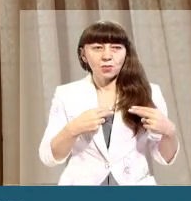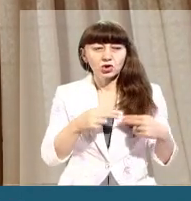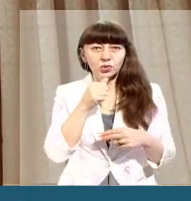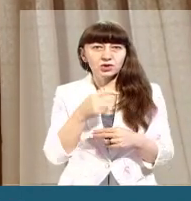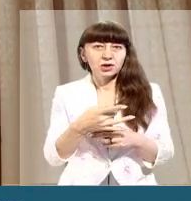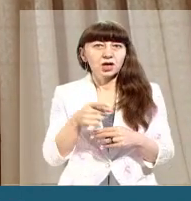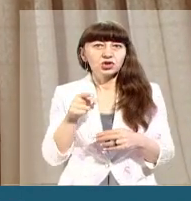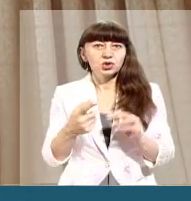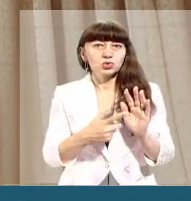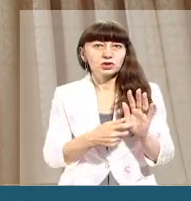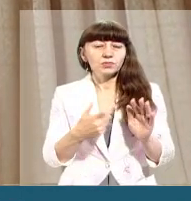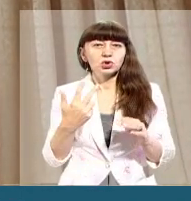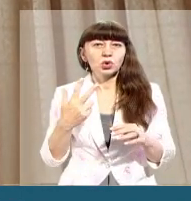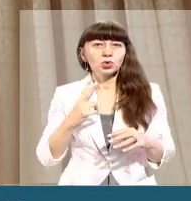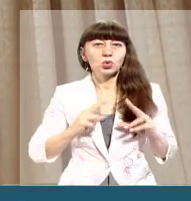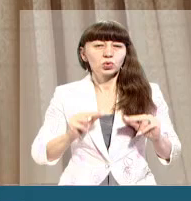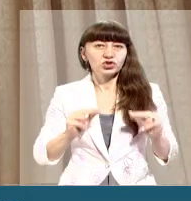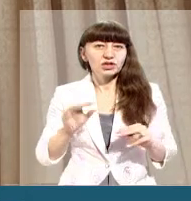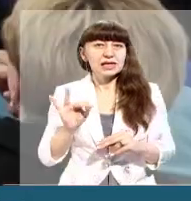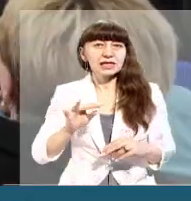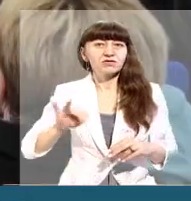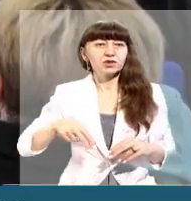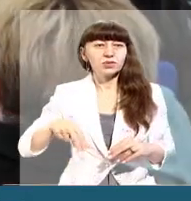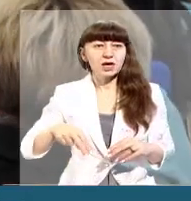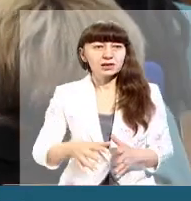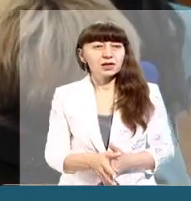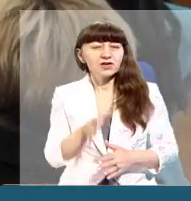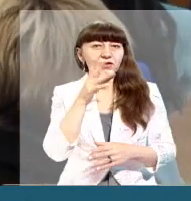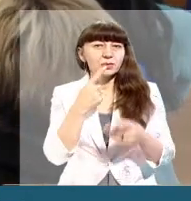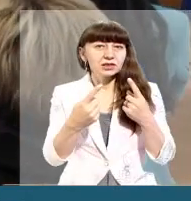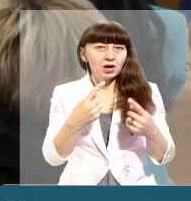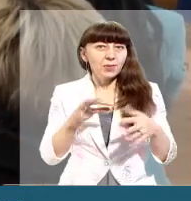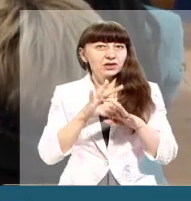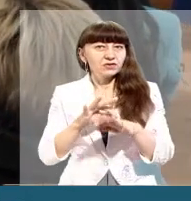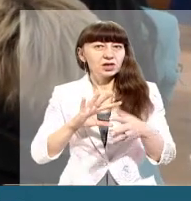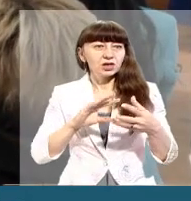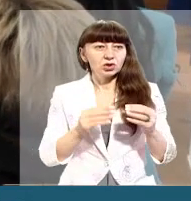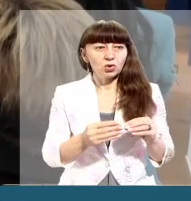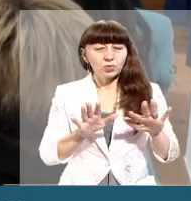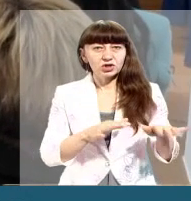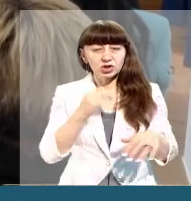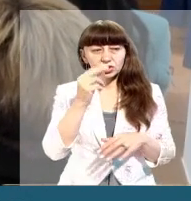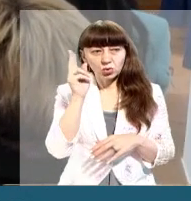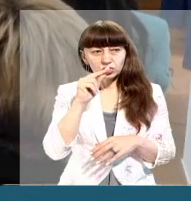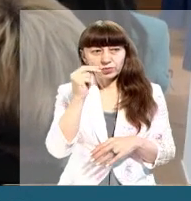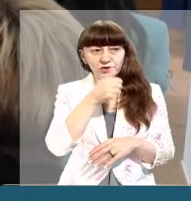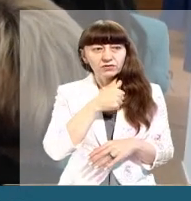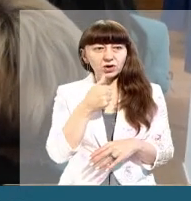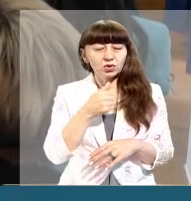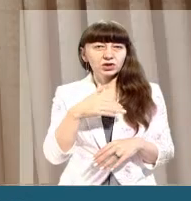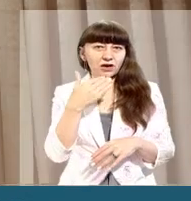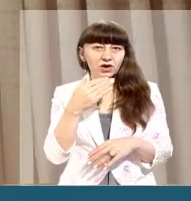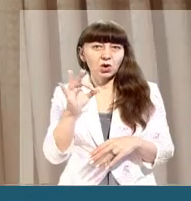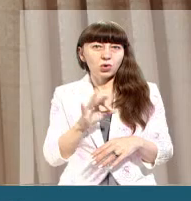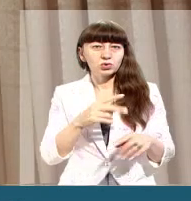более 1700 педагогов и воспитателей. В ходе совещания подвели и итоги прошлого учебного года.